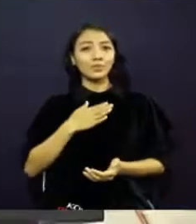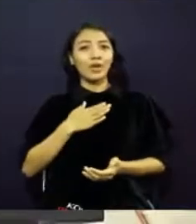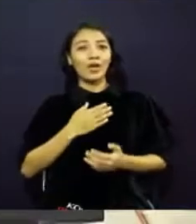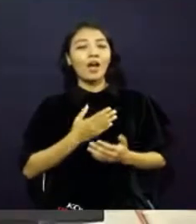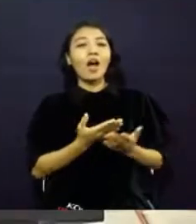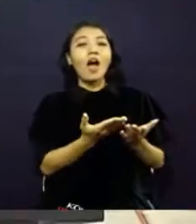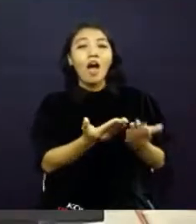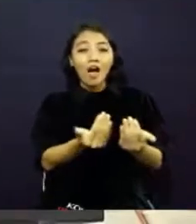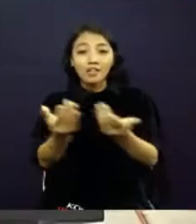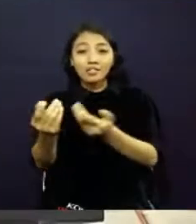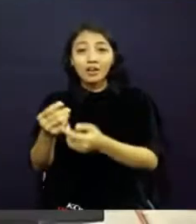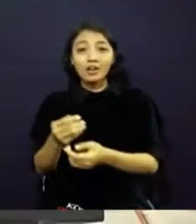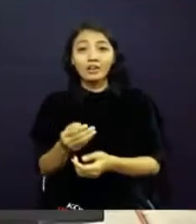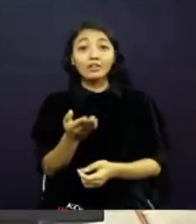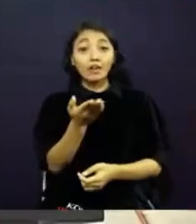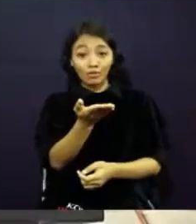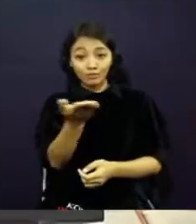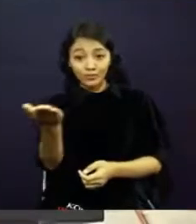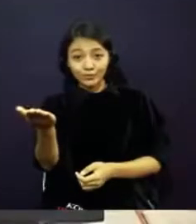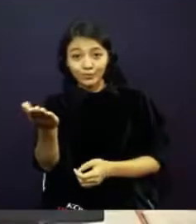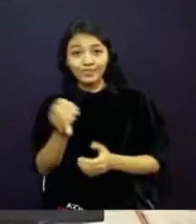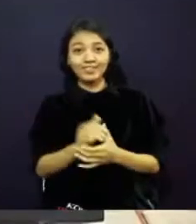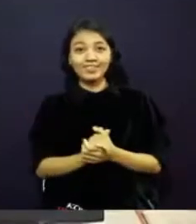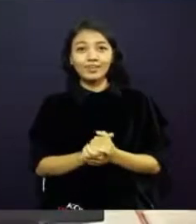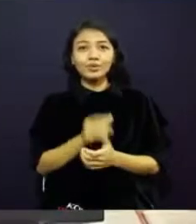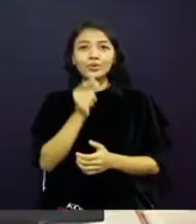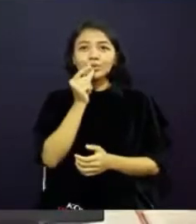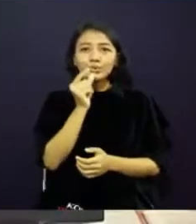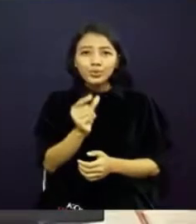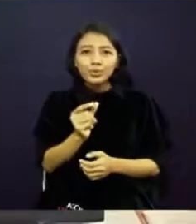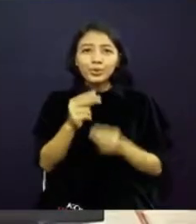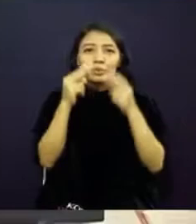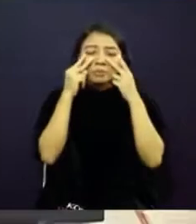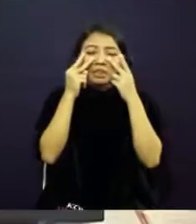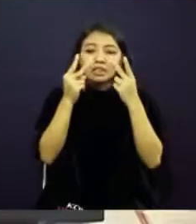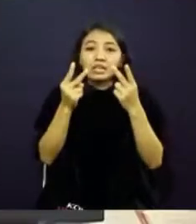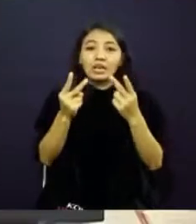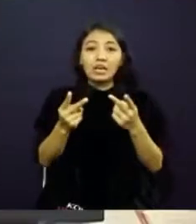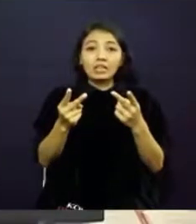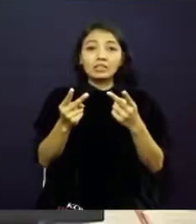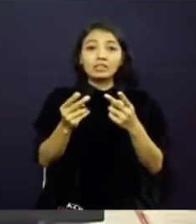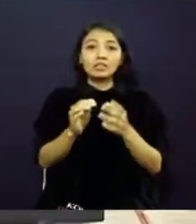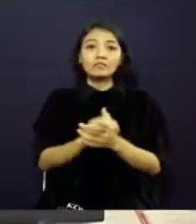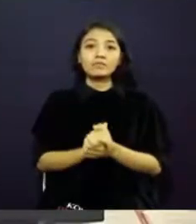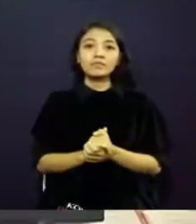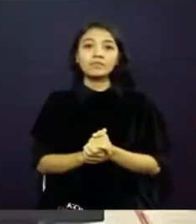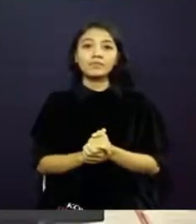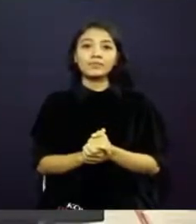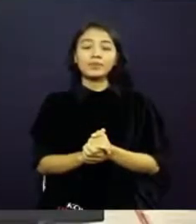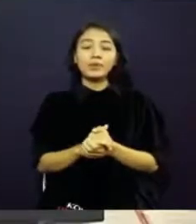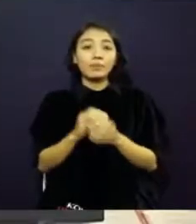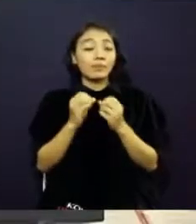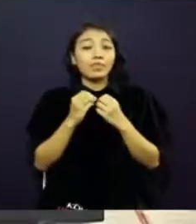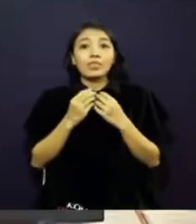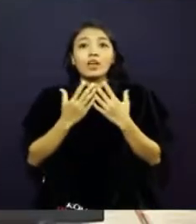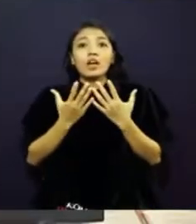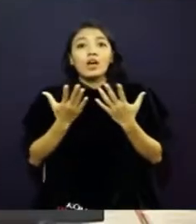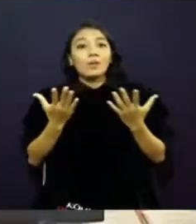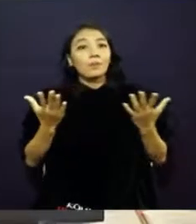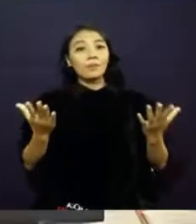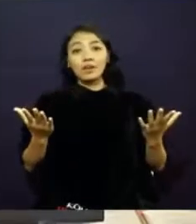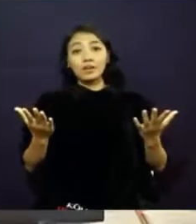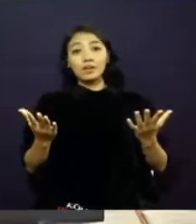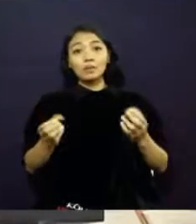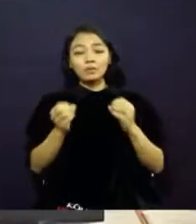untuk melihat untuk menyaksikan betapa besar